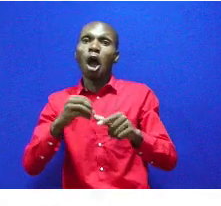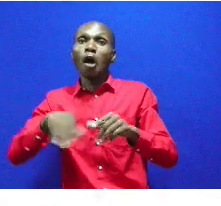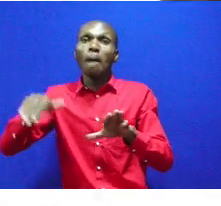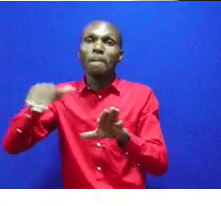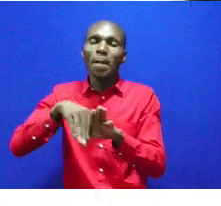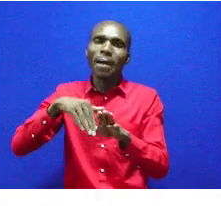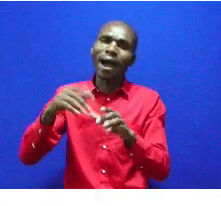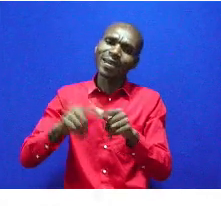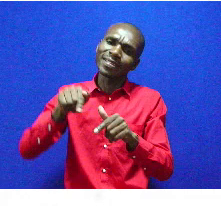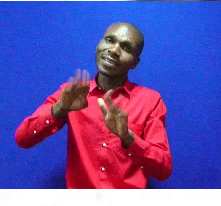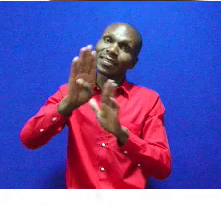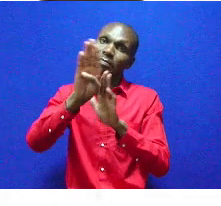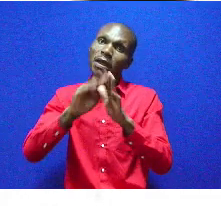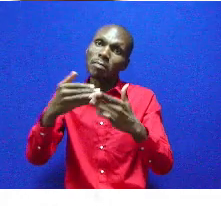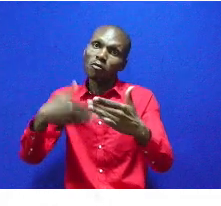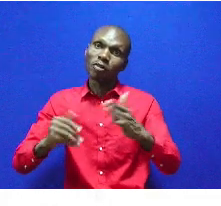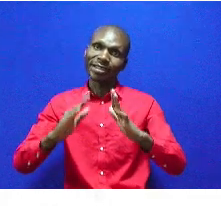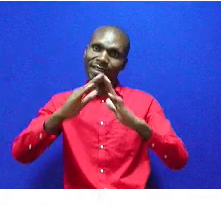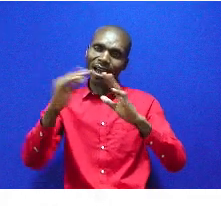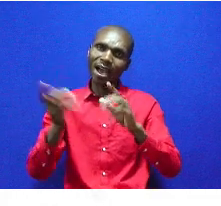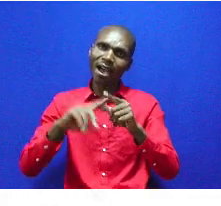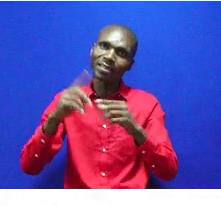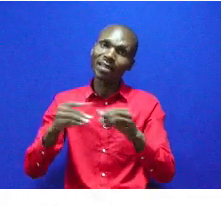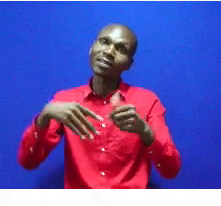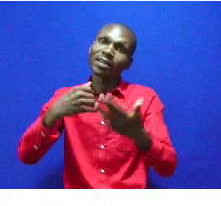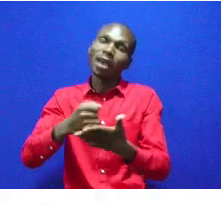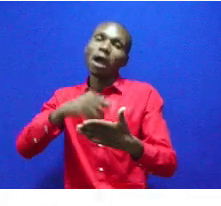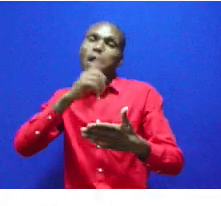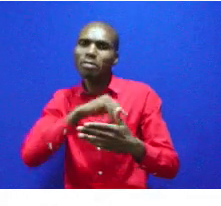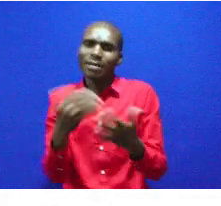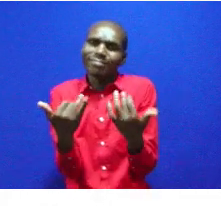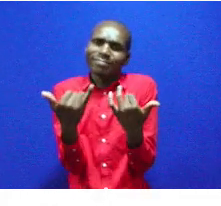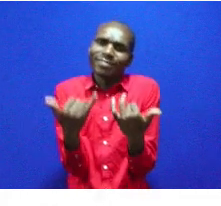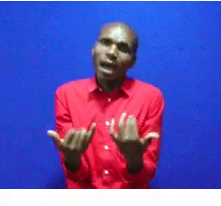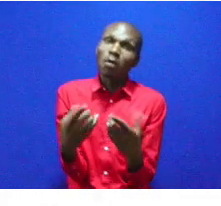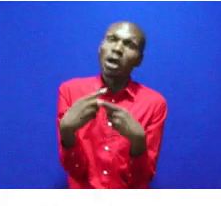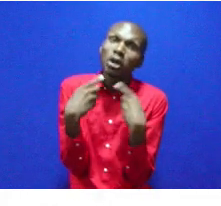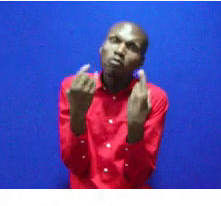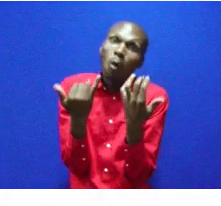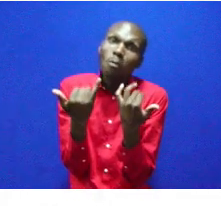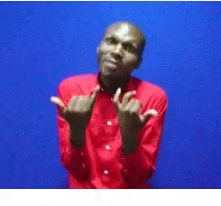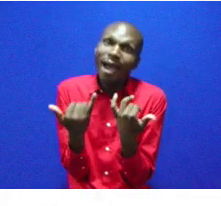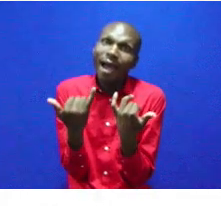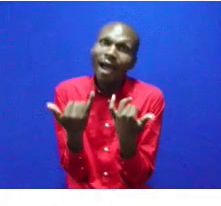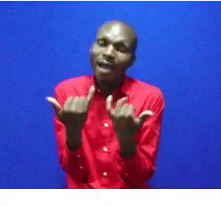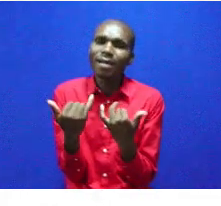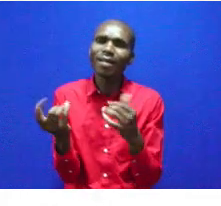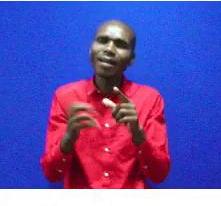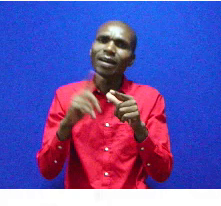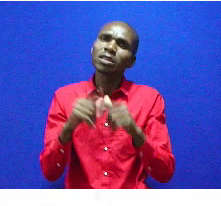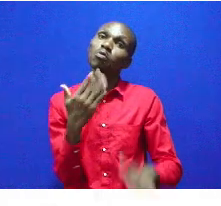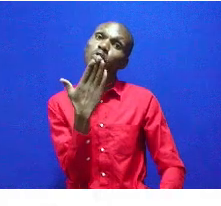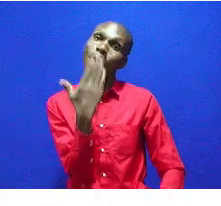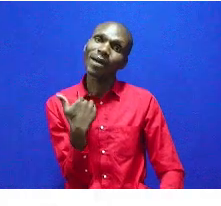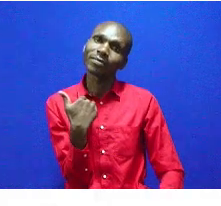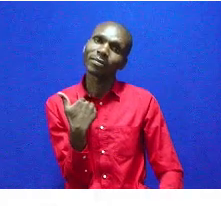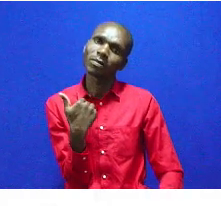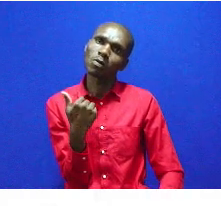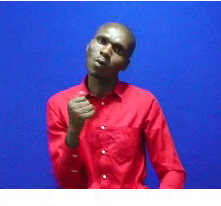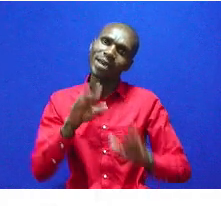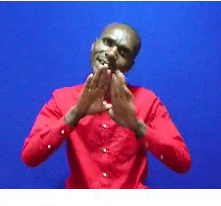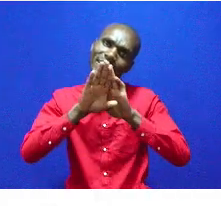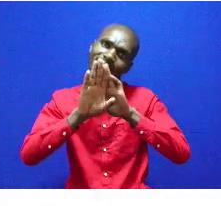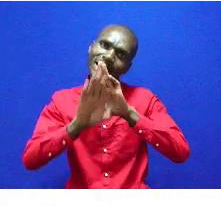bill that is before the house will sort you. Sasa tunasema tunataka kupunguza